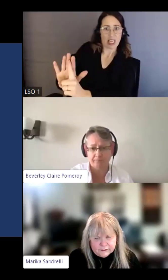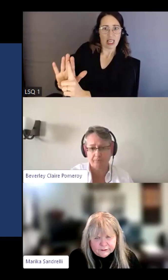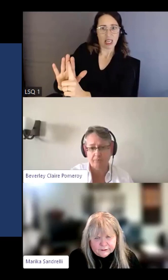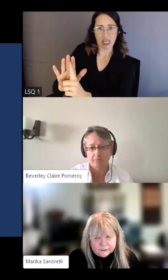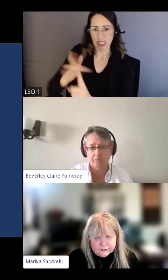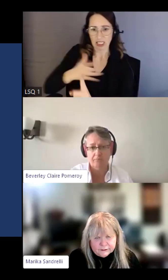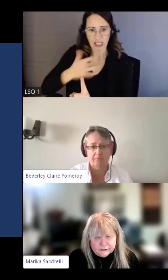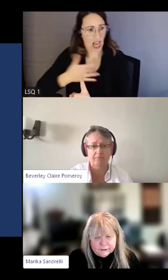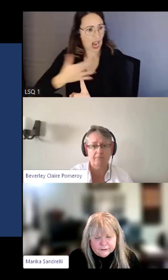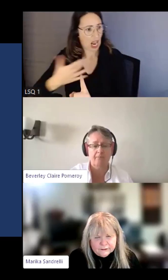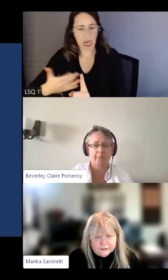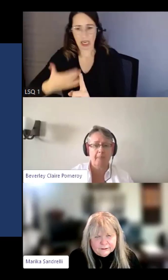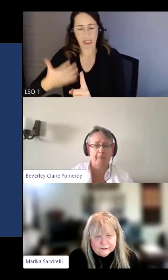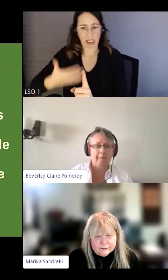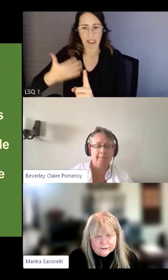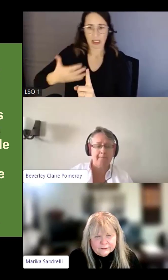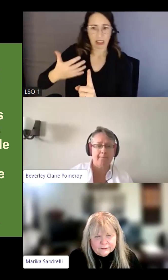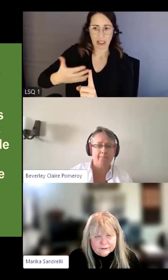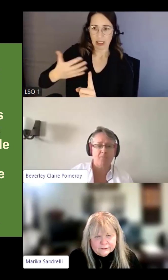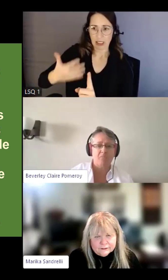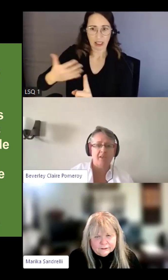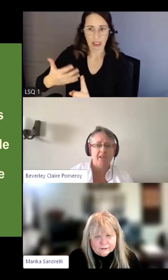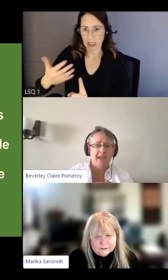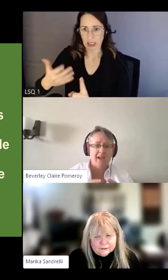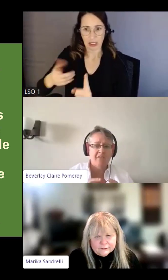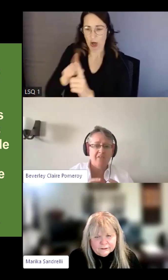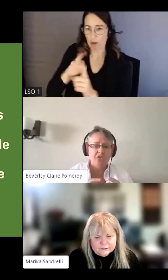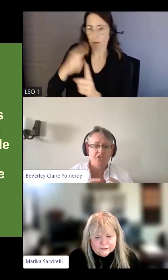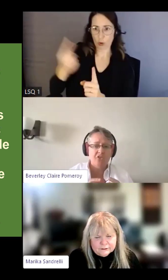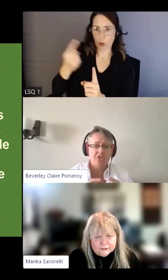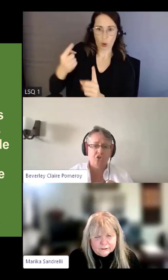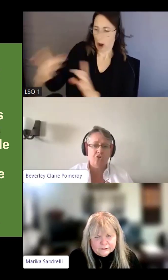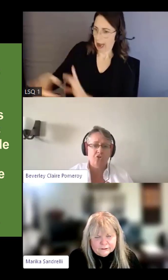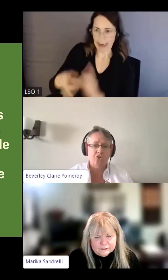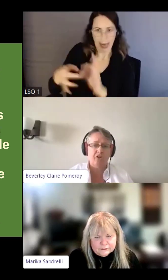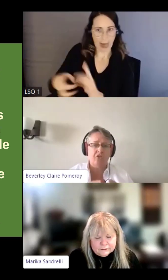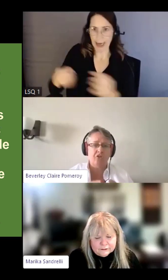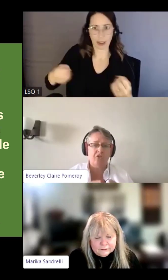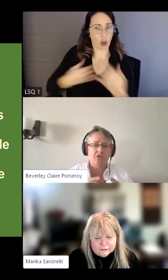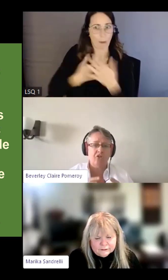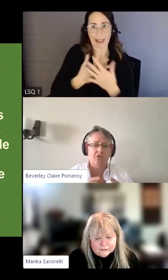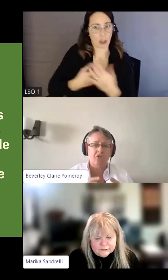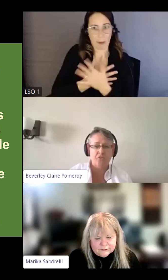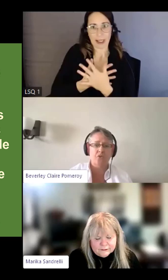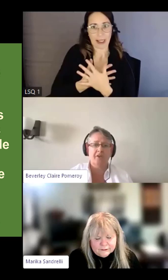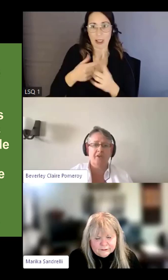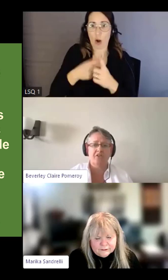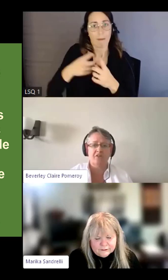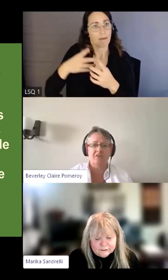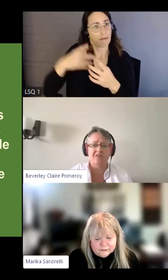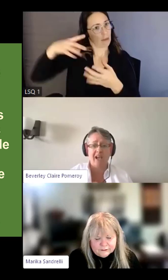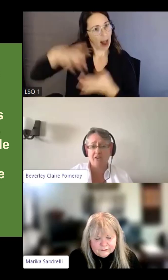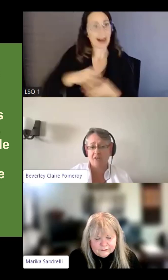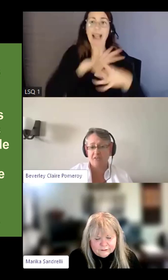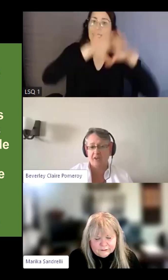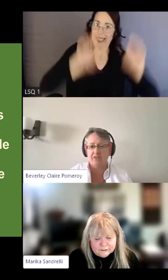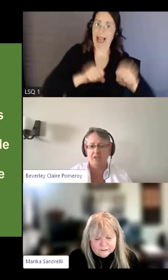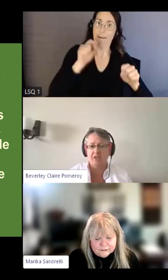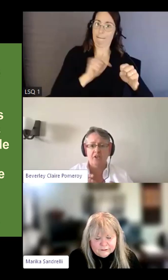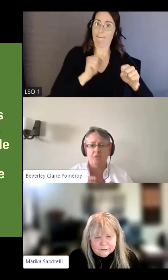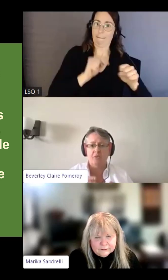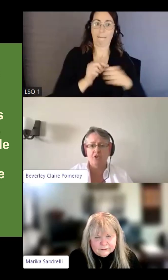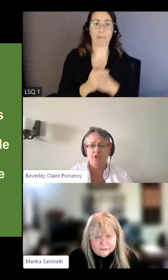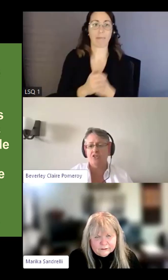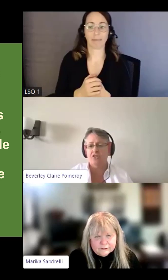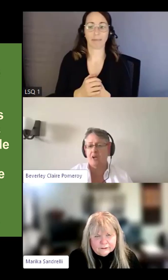traumatisme qui est presque systémique. Alors, il y a des réseaux de communication qui sont